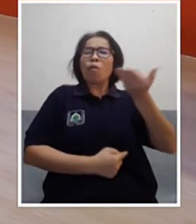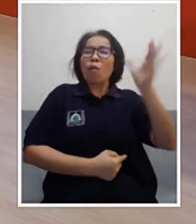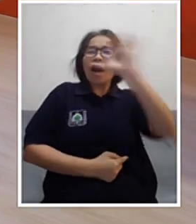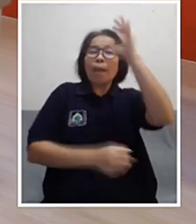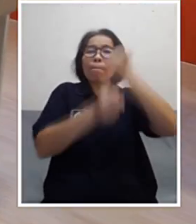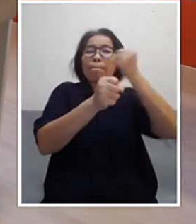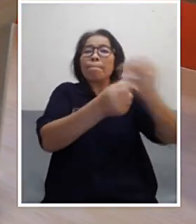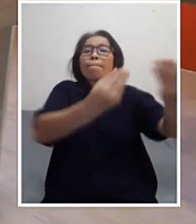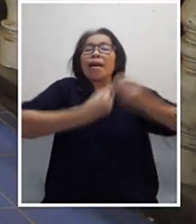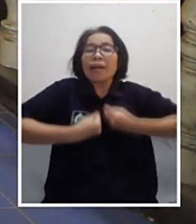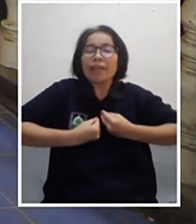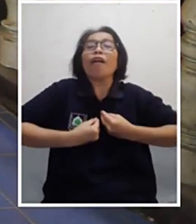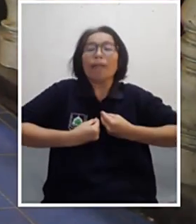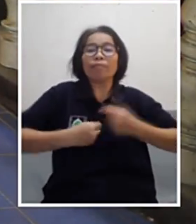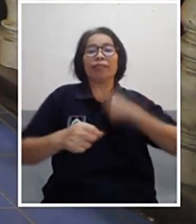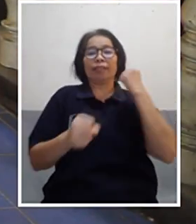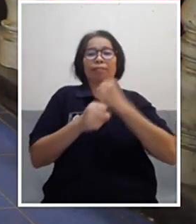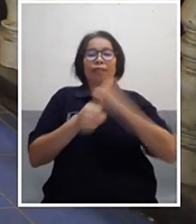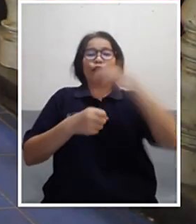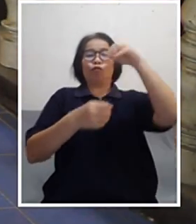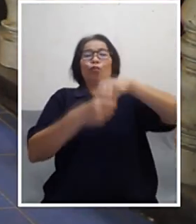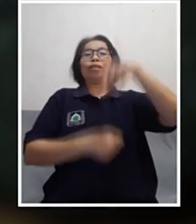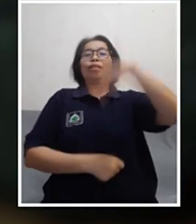มันก็เลยทำให้เราได้มาทำงาน